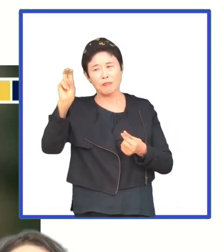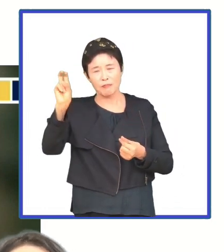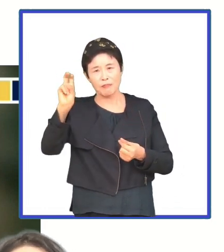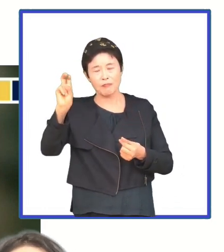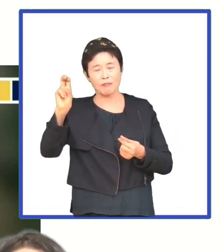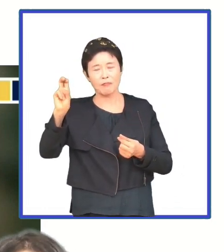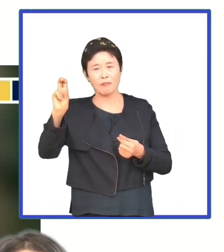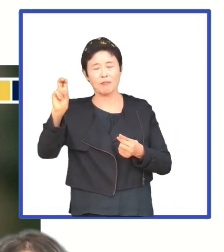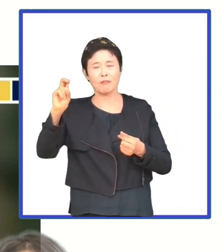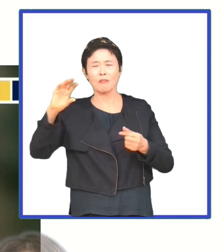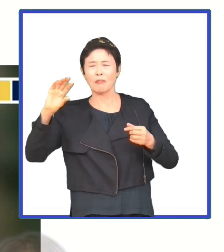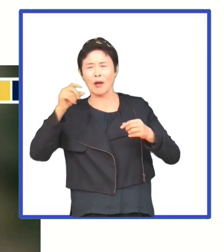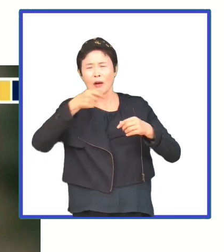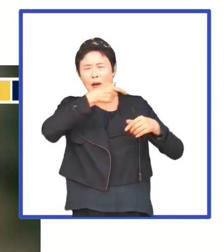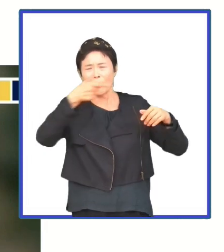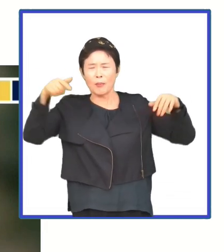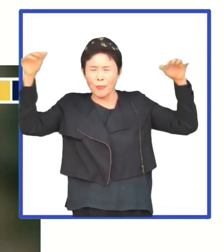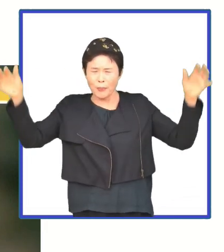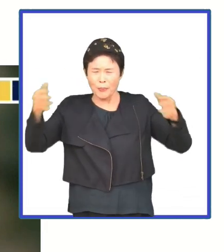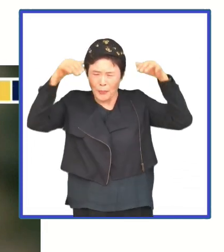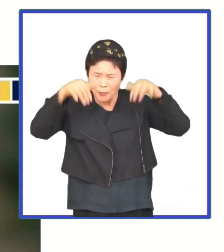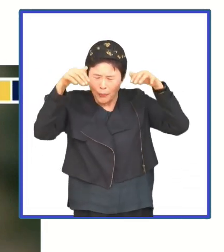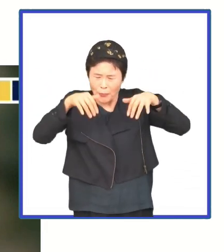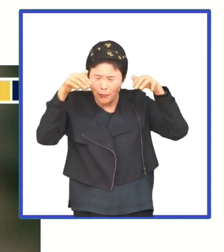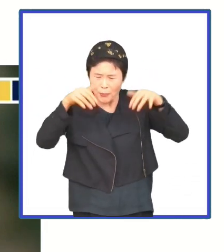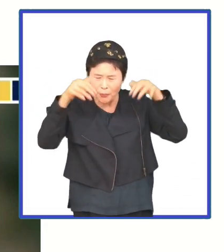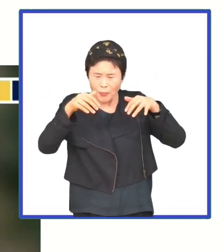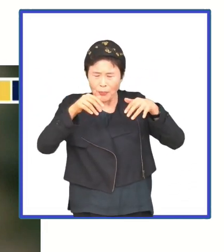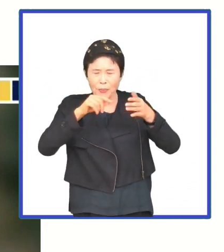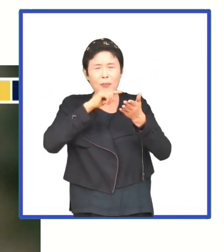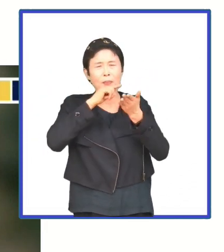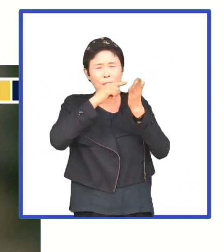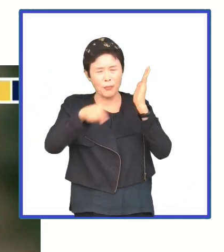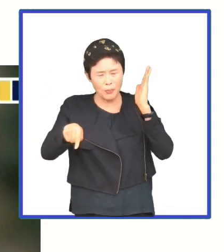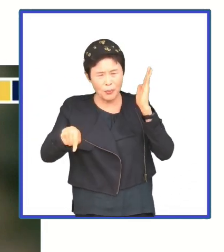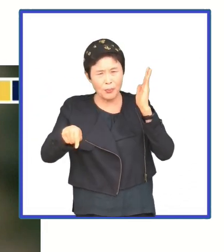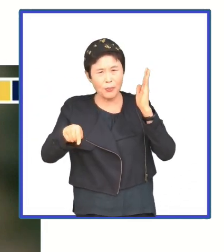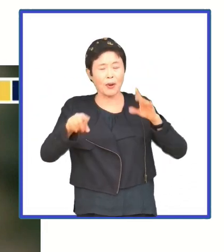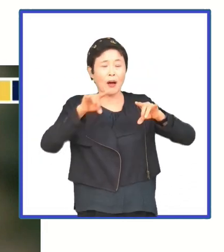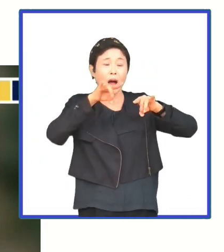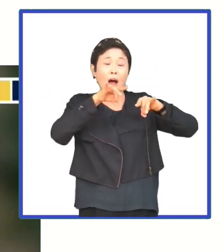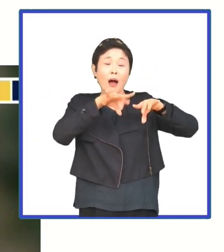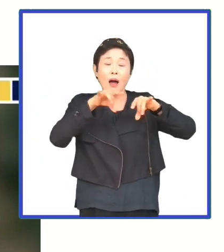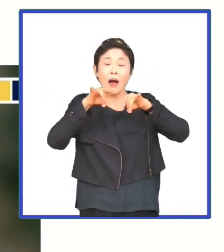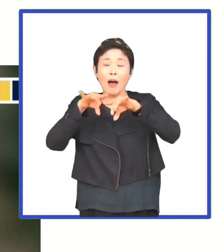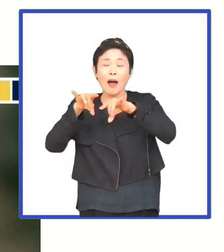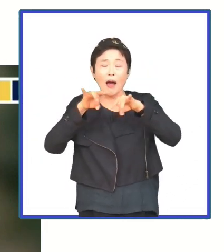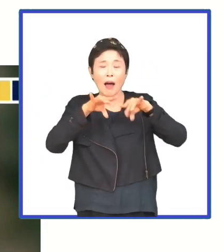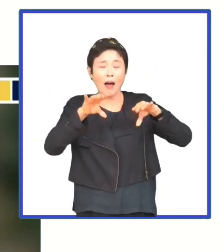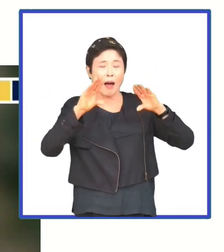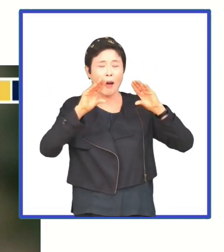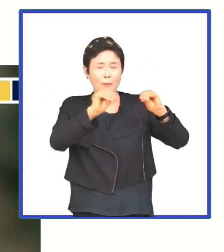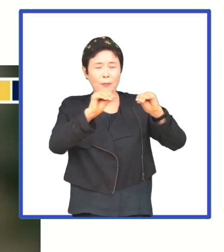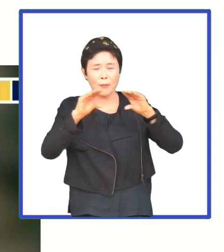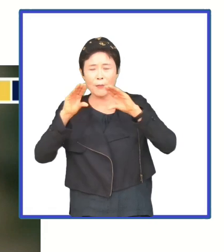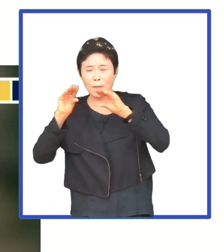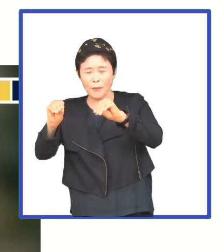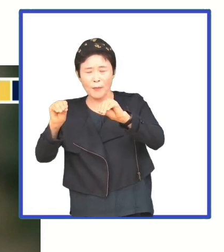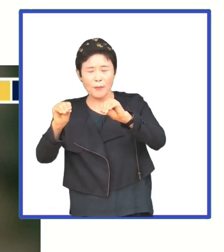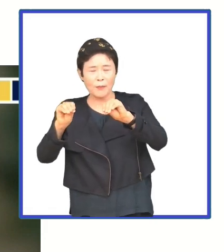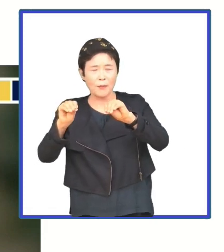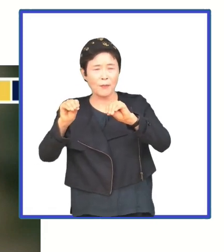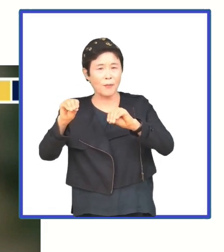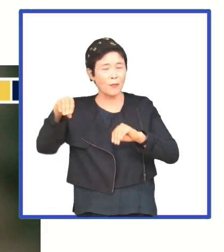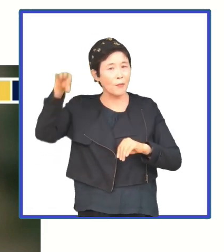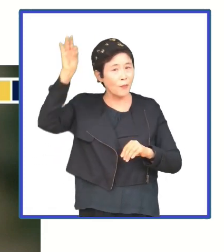의해서 많은 피해를 입었었습니다. 전국적으로 정전 피해도 많이 있었고 또 포항과 경주에서